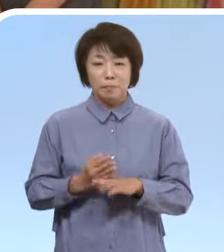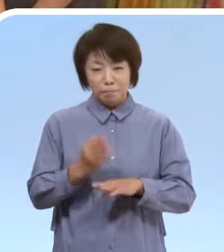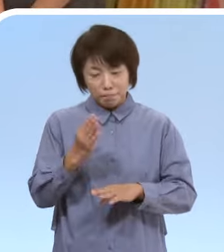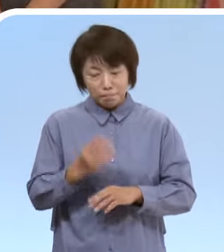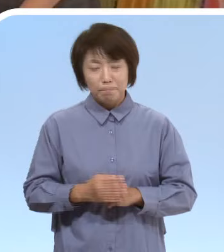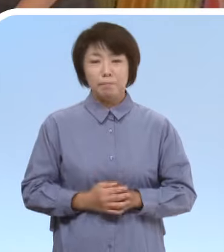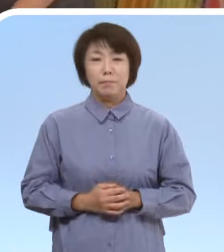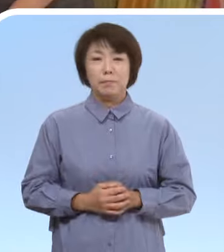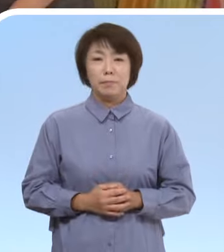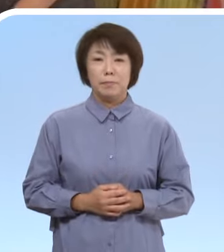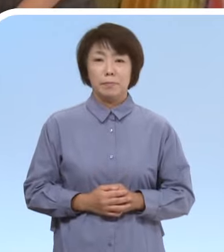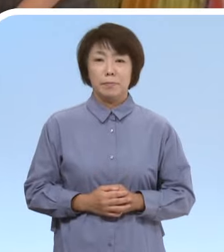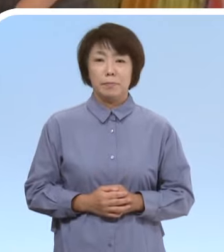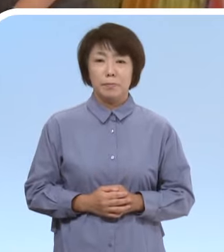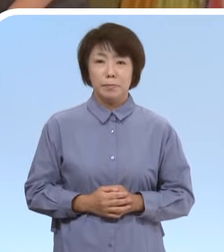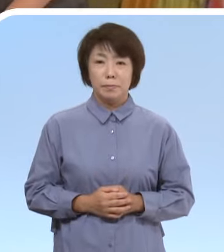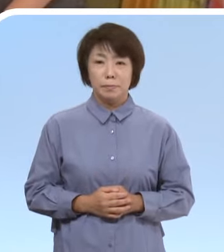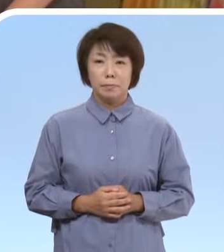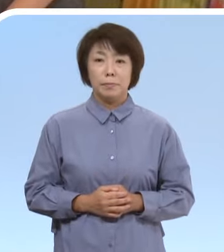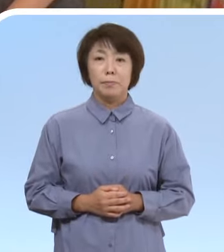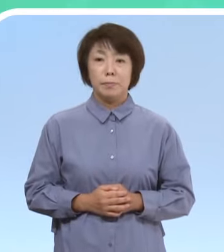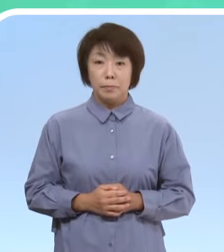。 ありがとうございました。